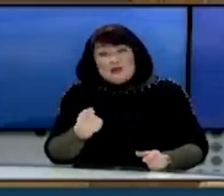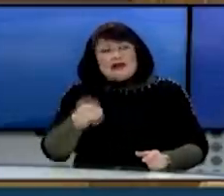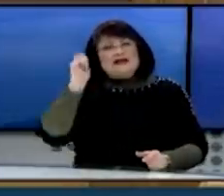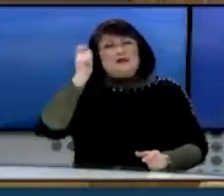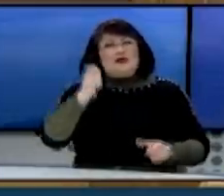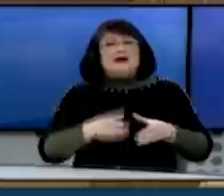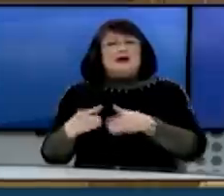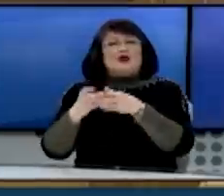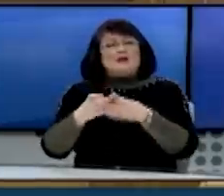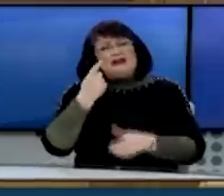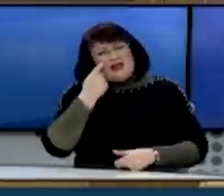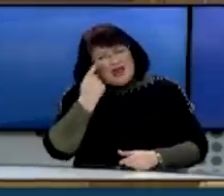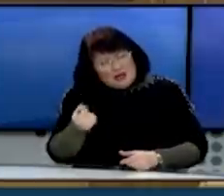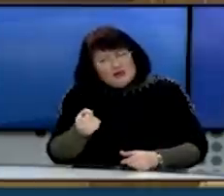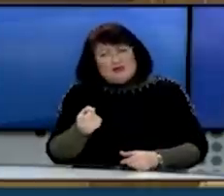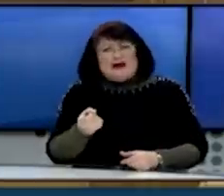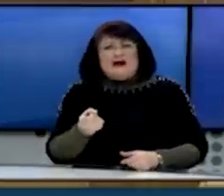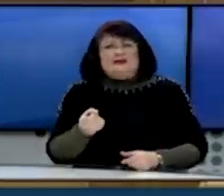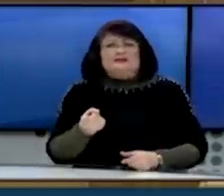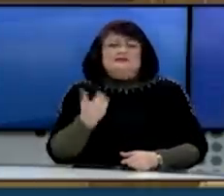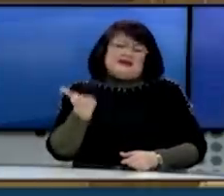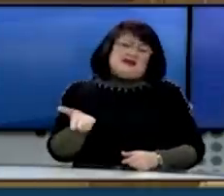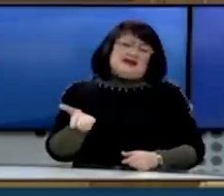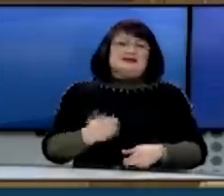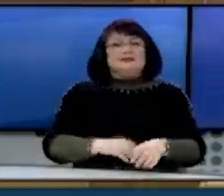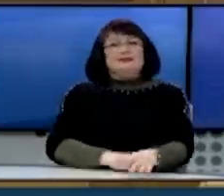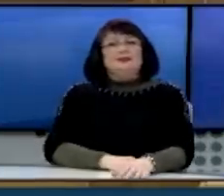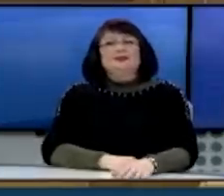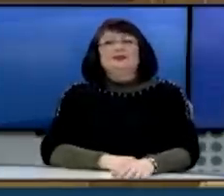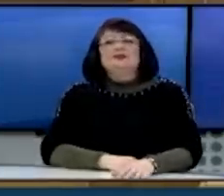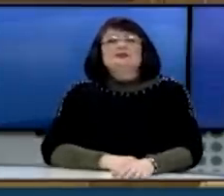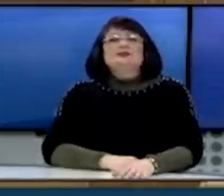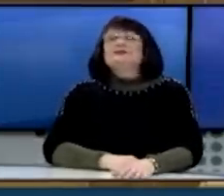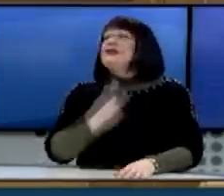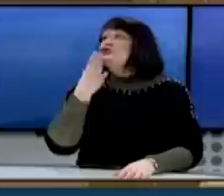κόμματα, θα το δούμε, το βλέπουμε και σε εσάς ήδη. Γι' αυτό